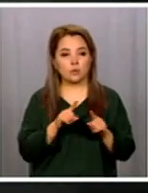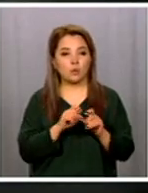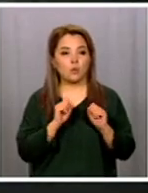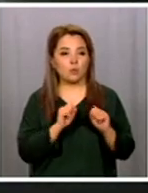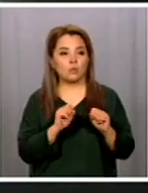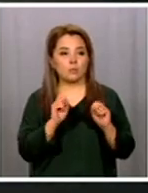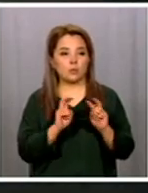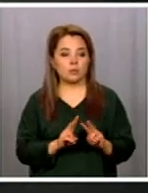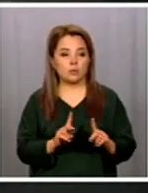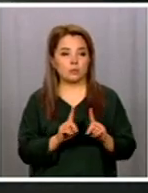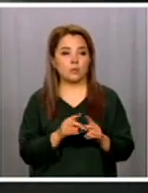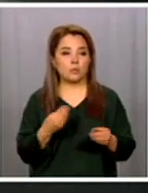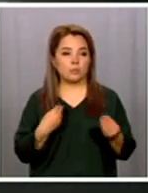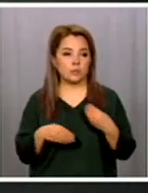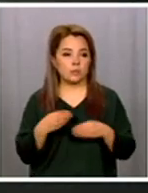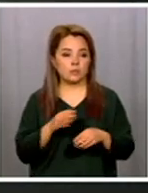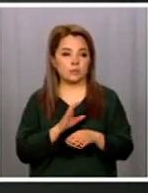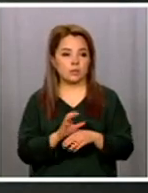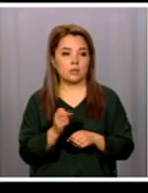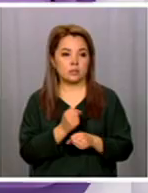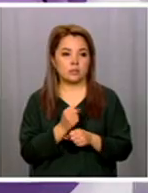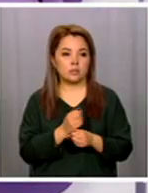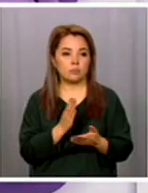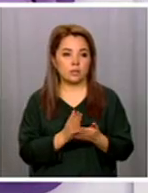өнімдерін шығара бастады.